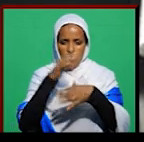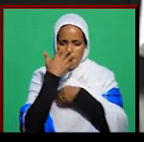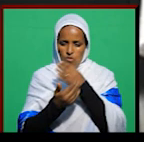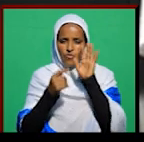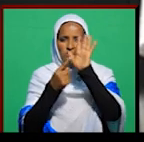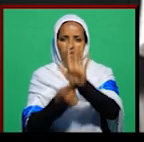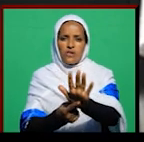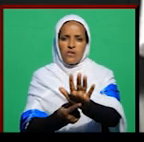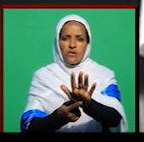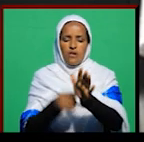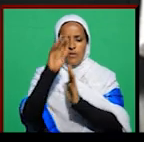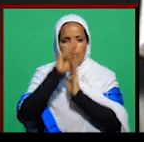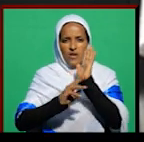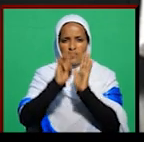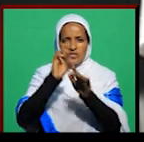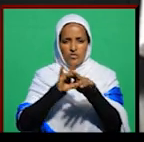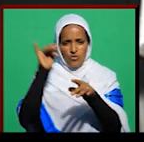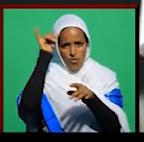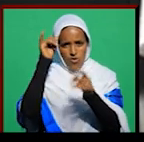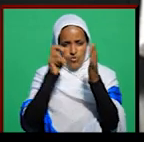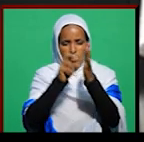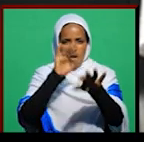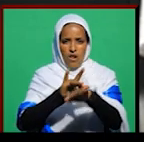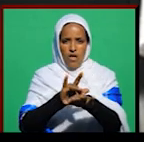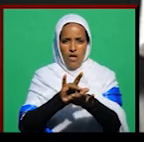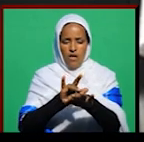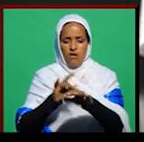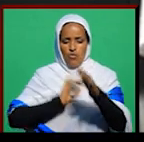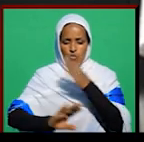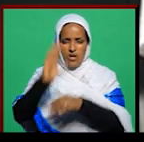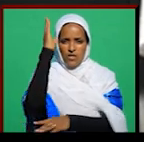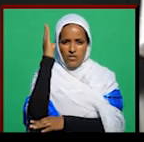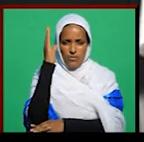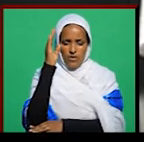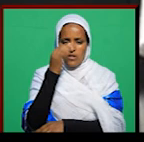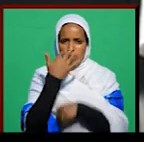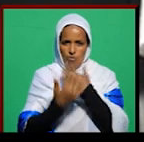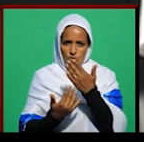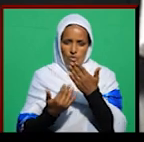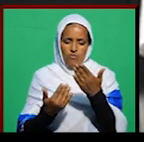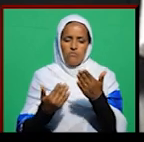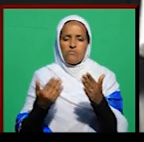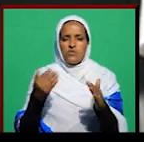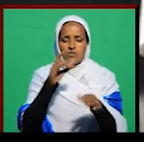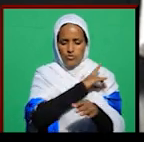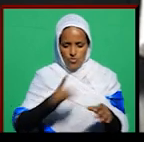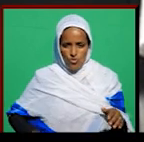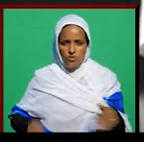ስጋውን የደሙን ሲያመለክት ደግሞ በምዕራፍ 6 አዚ ዮሐንስ ወንጌል ላይ እመይበላዕክሙ ስጋው ለወልደ እግዚአብሔር ወይሴይትክሙ ደሞ፣